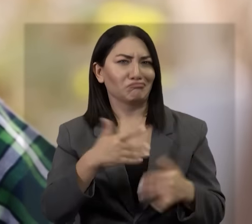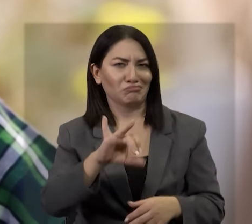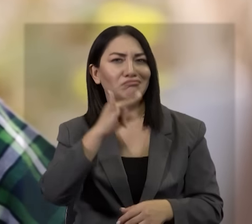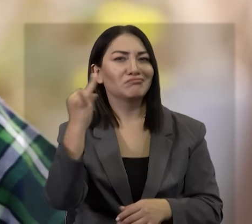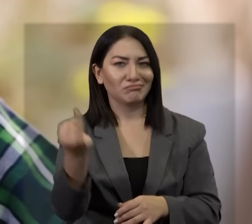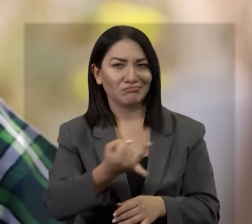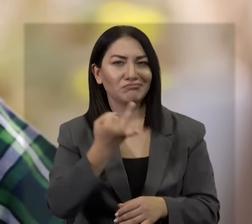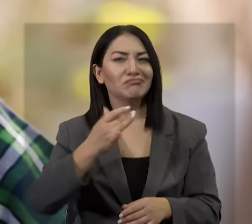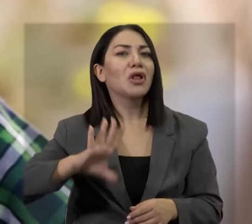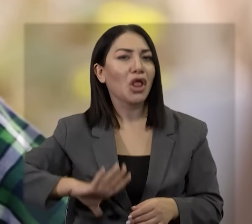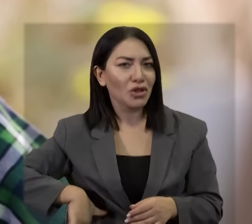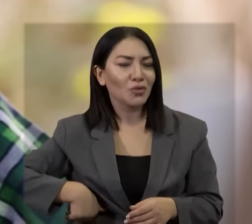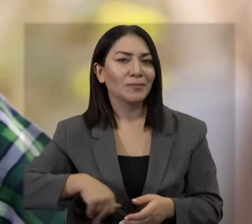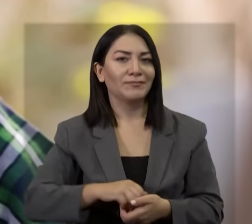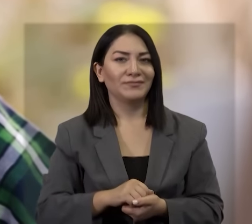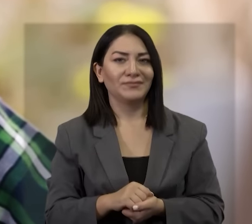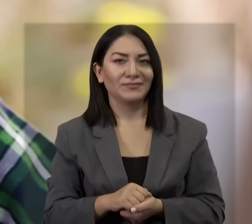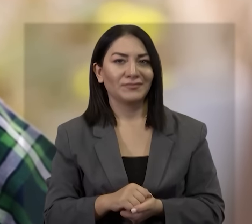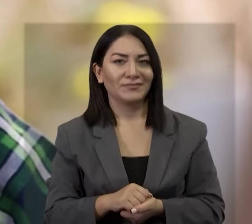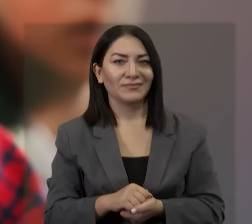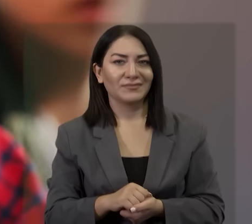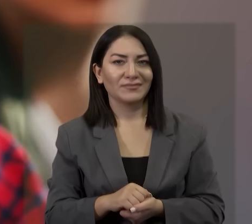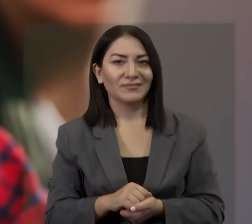ամենաթանկը»։ Հետաքրքիր է։ Հետո